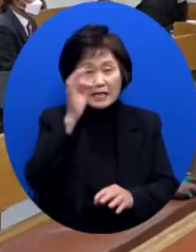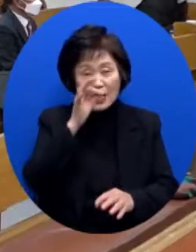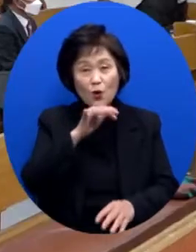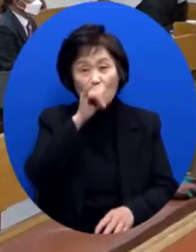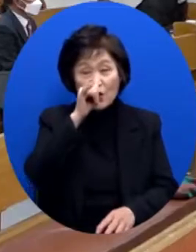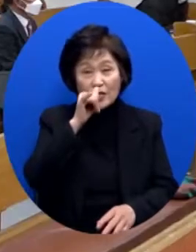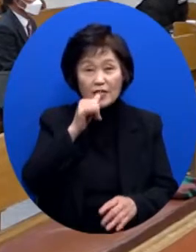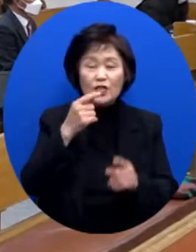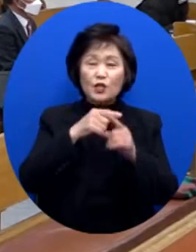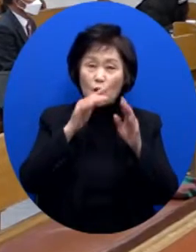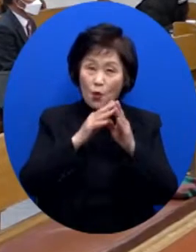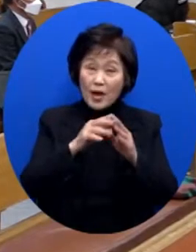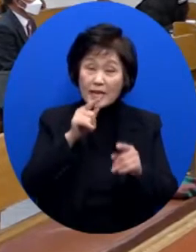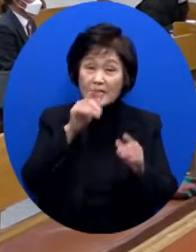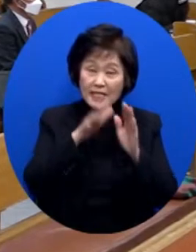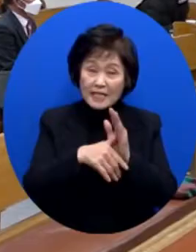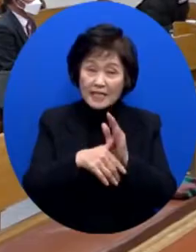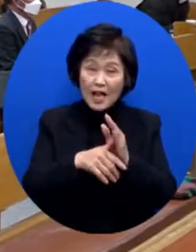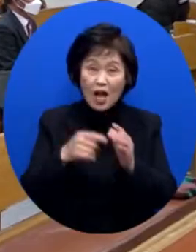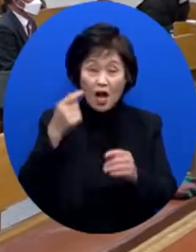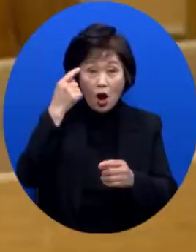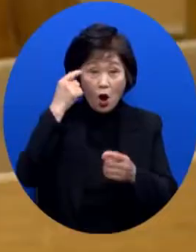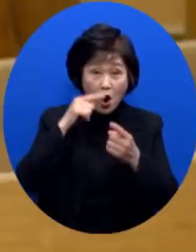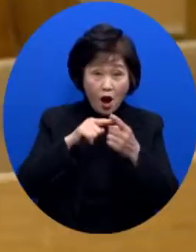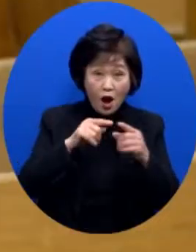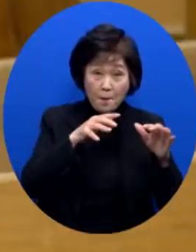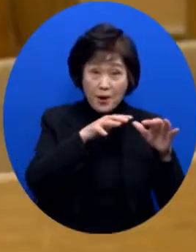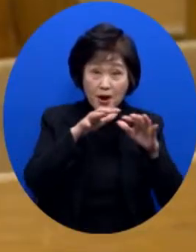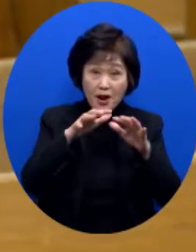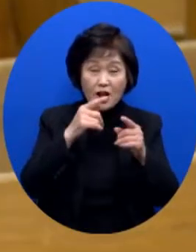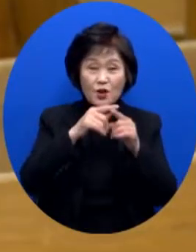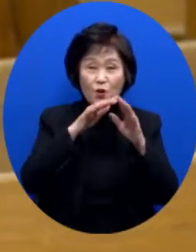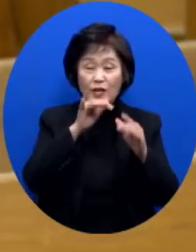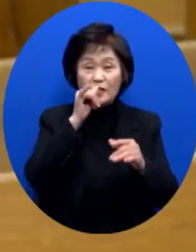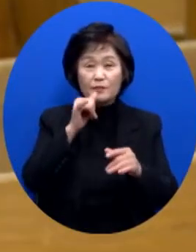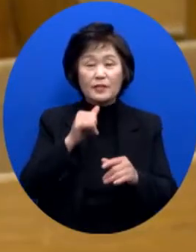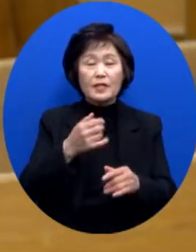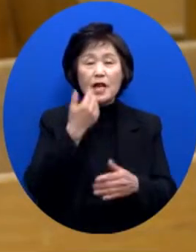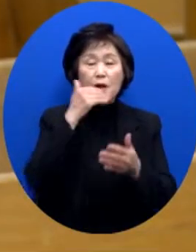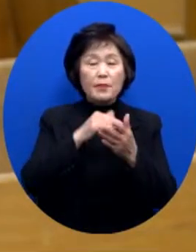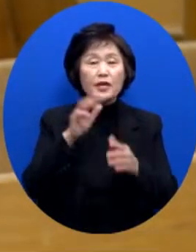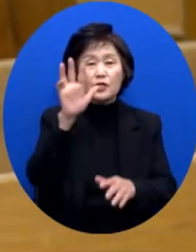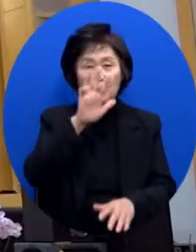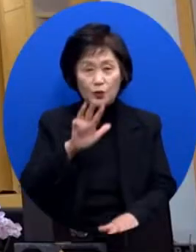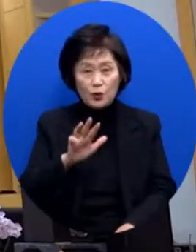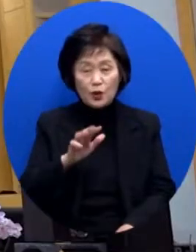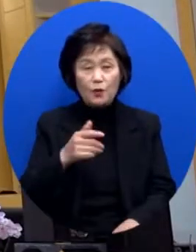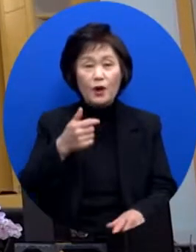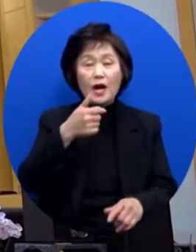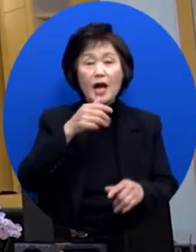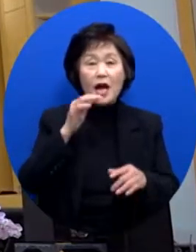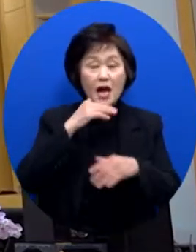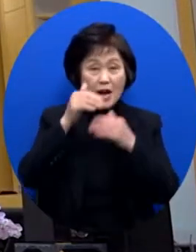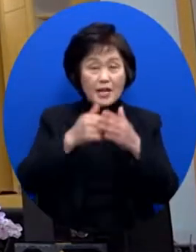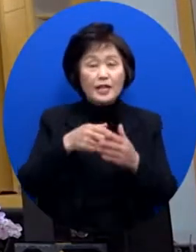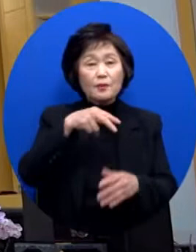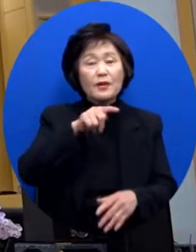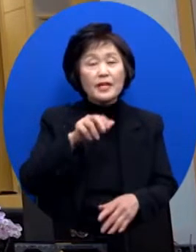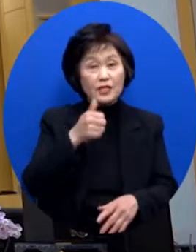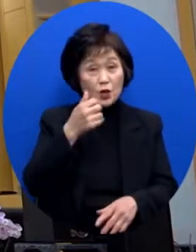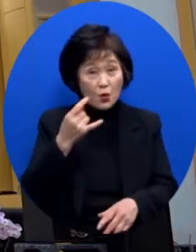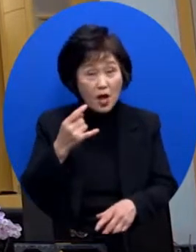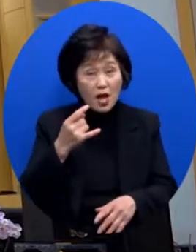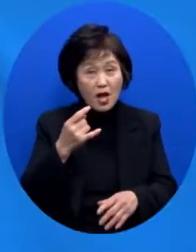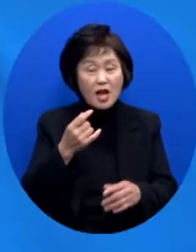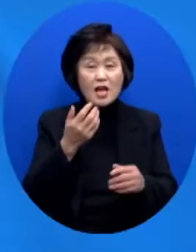때 주목받는 교회가 있습니다. 6년 전 대한예수교 장로회 백석총회와 기독교 대한 하나님의 성회라는 서로